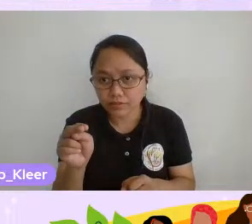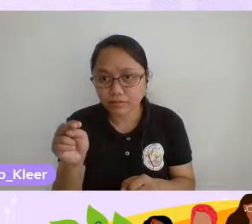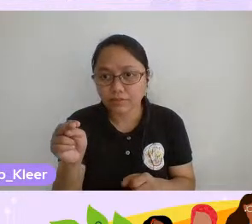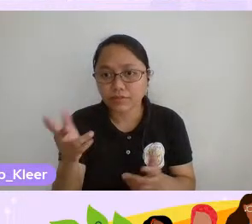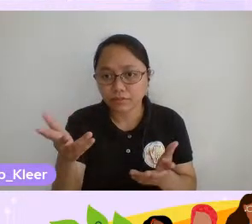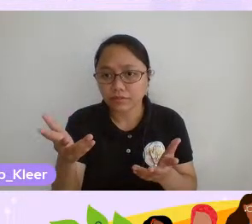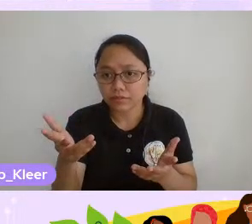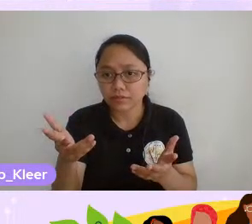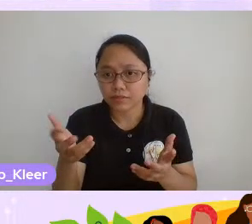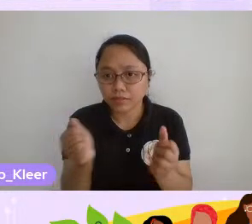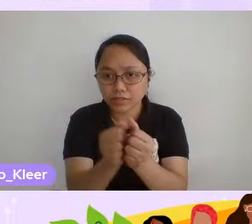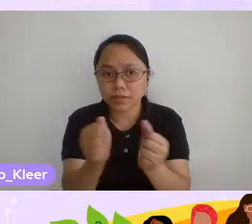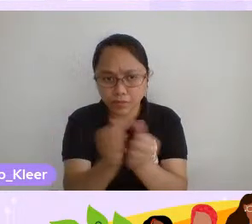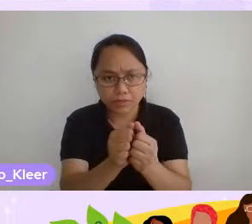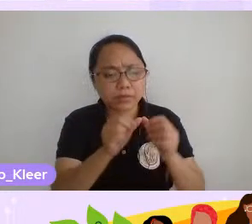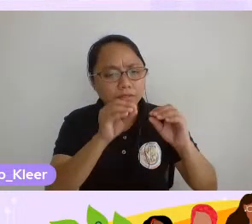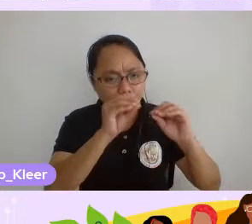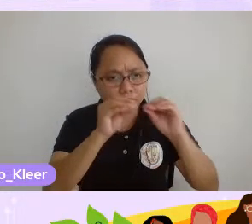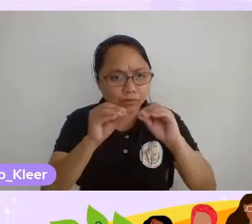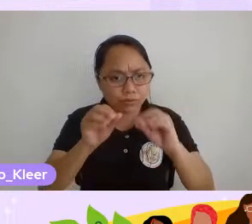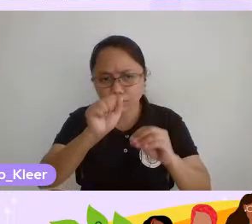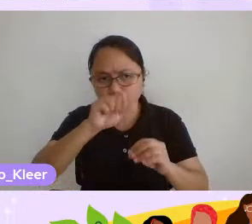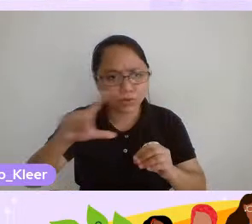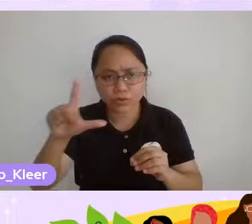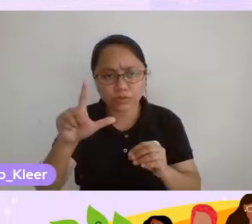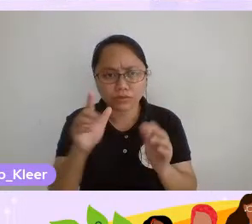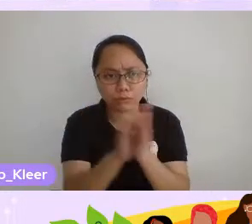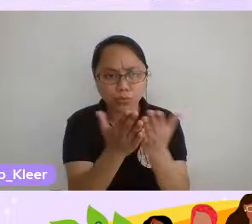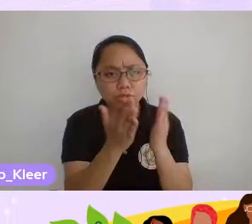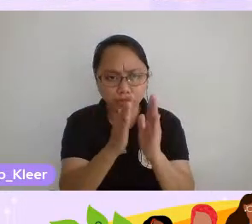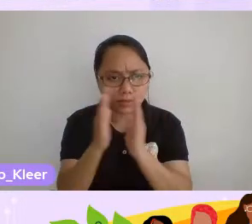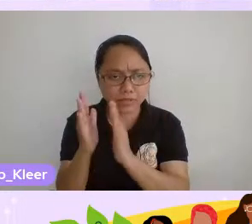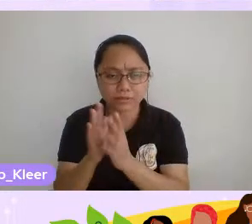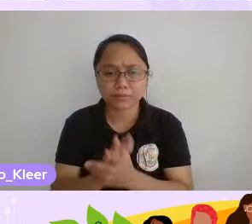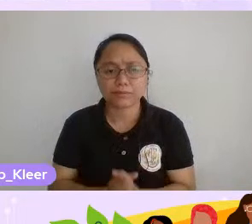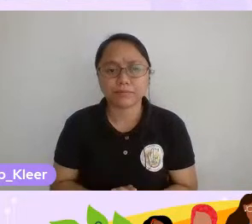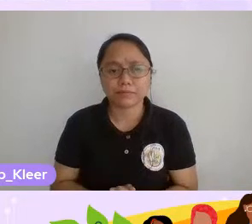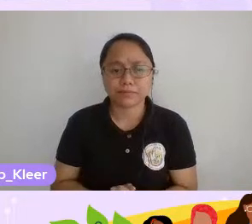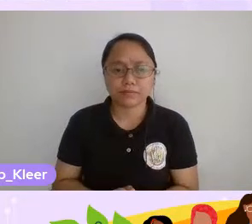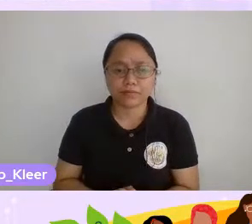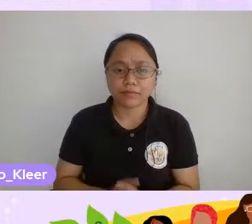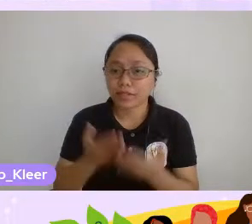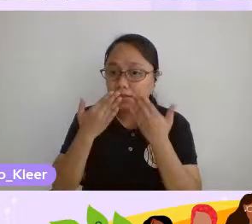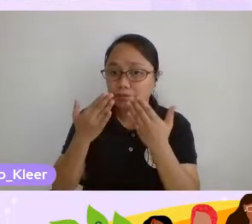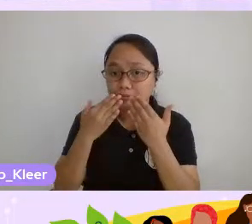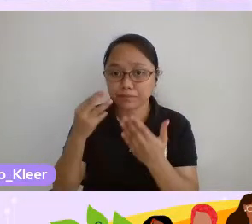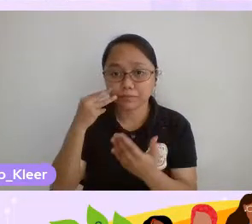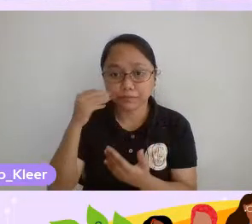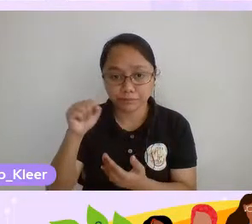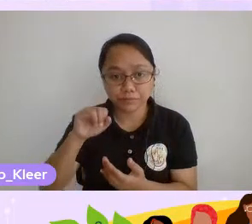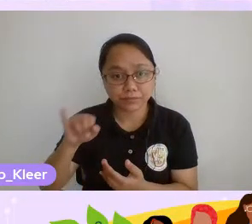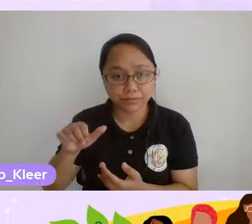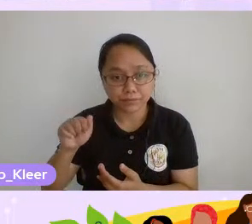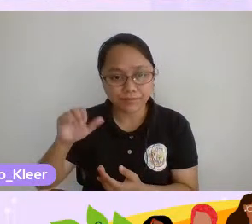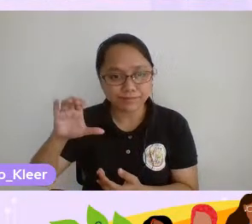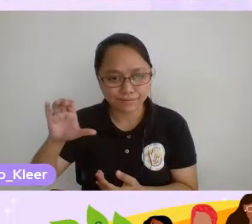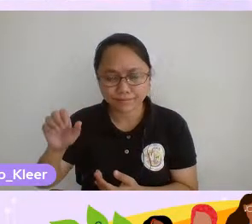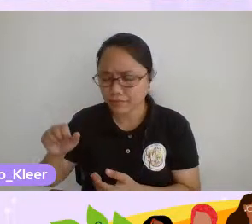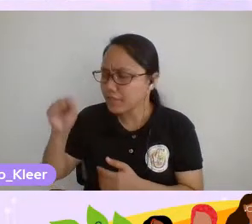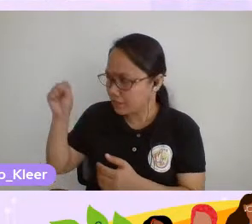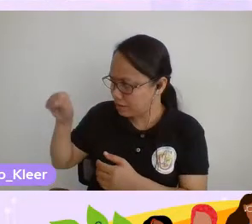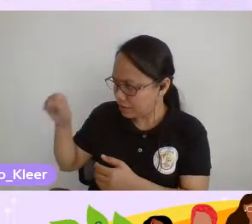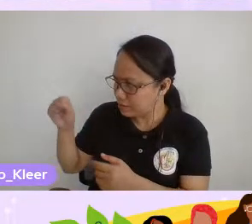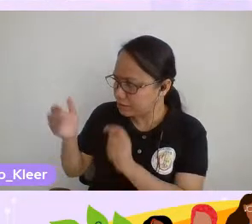mga ituturo sa atin. Yan. Thank you po Miss Jackson for clarifying po na ang TESDA po ay